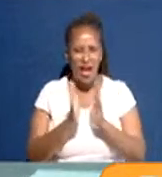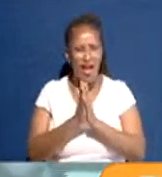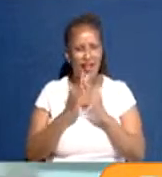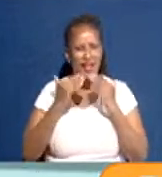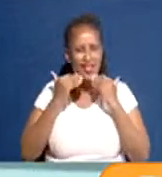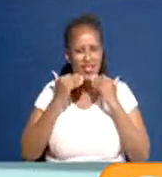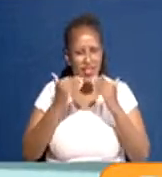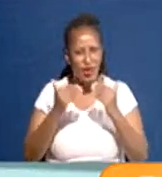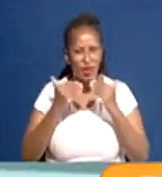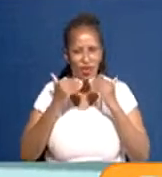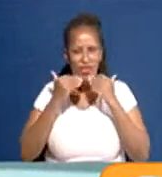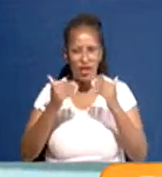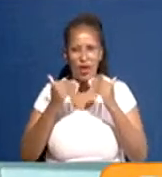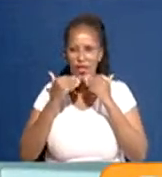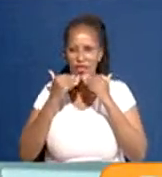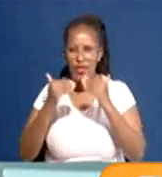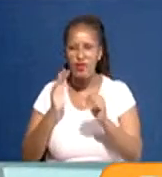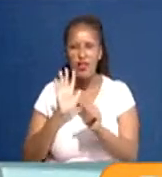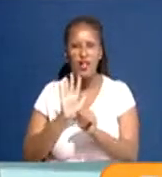asanteni sana.